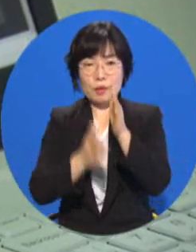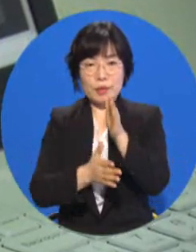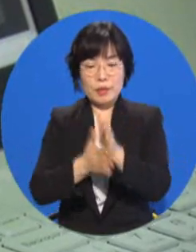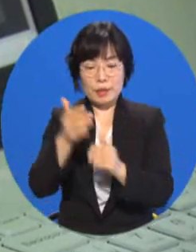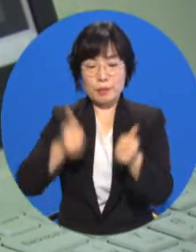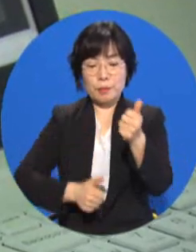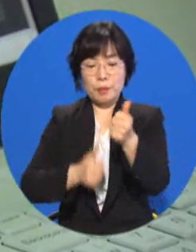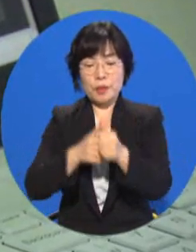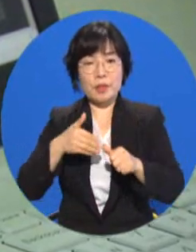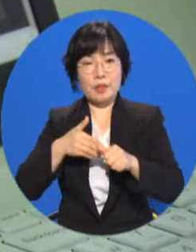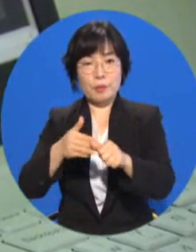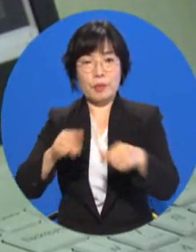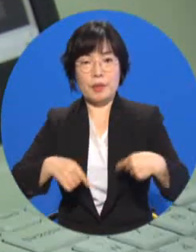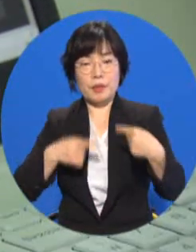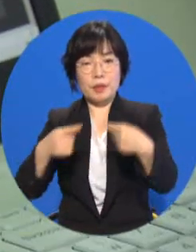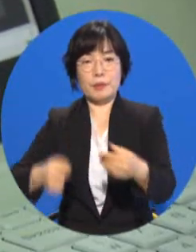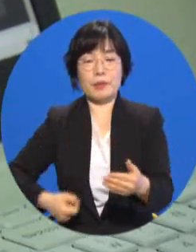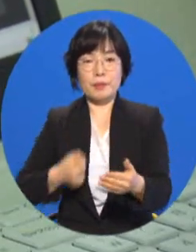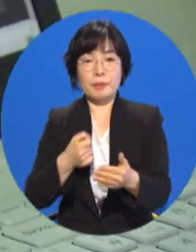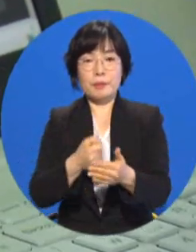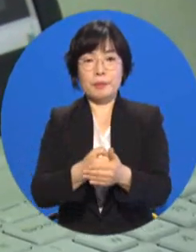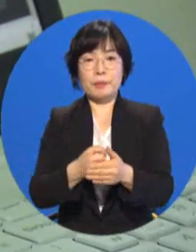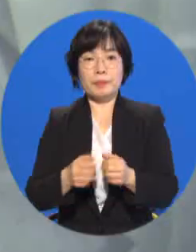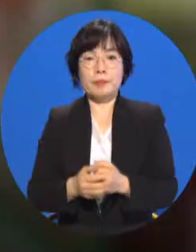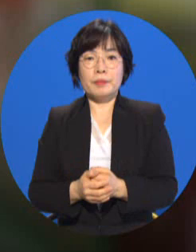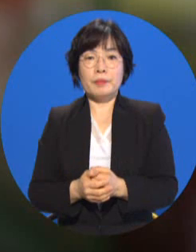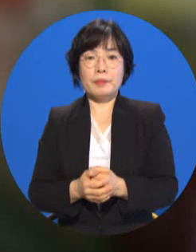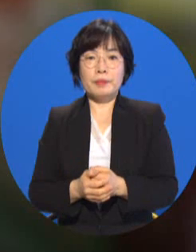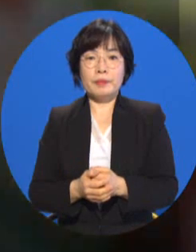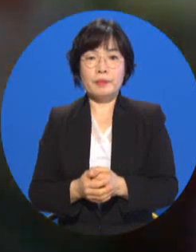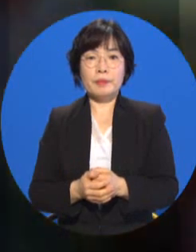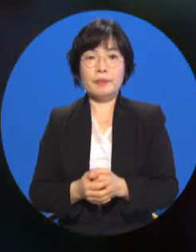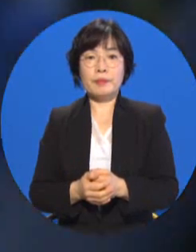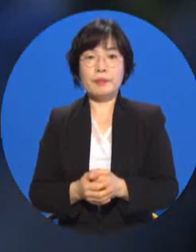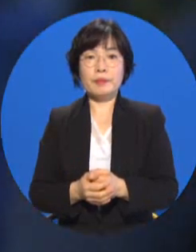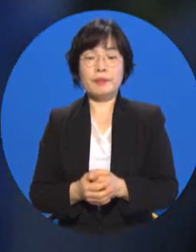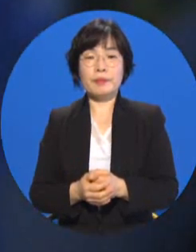김병주 부시장이 대신 참석할 예정입니다.